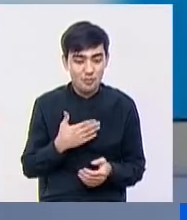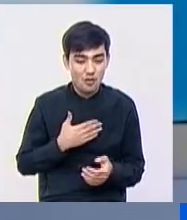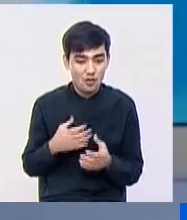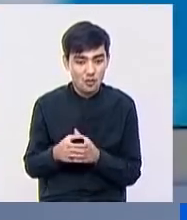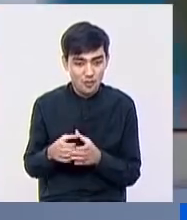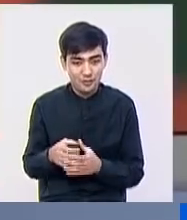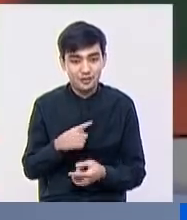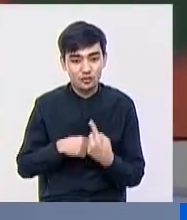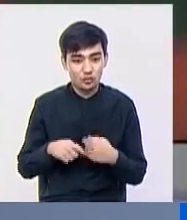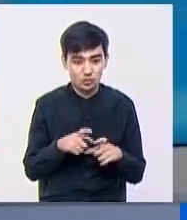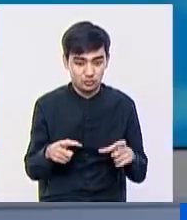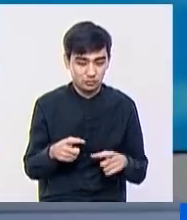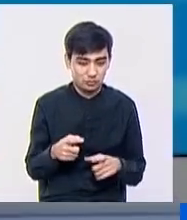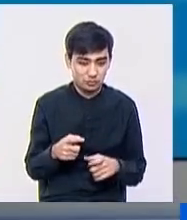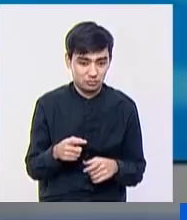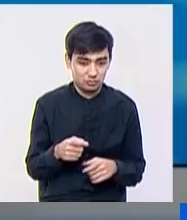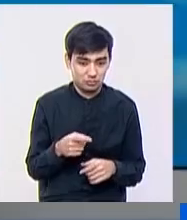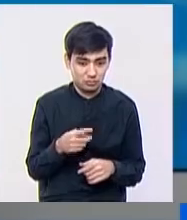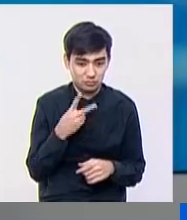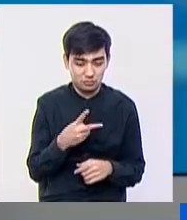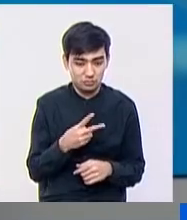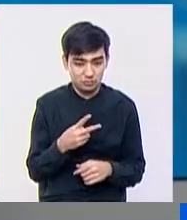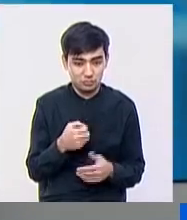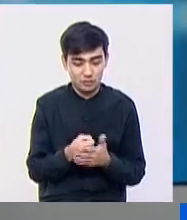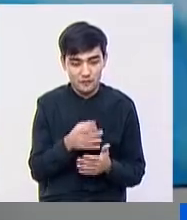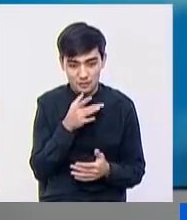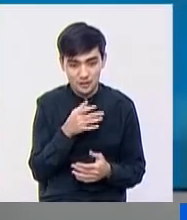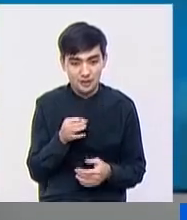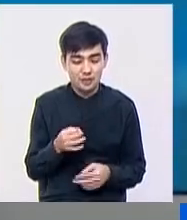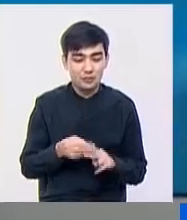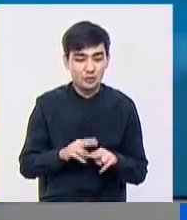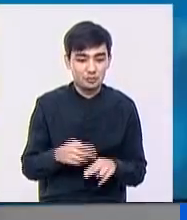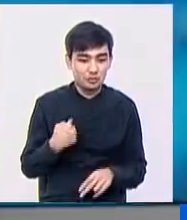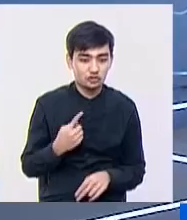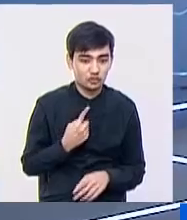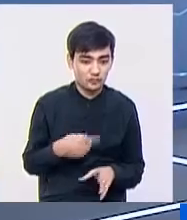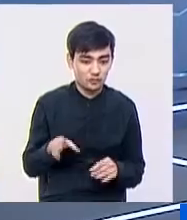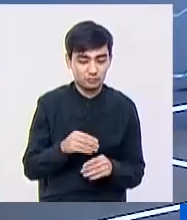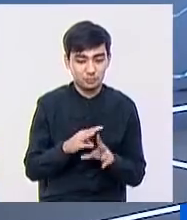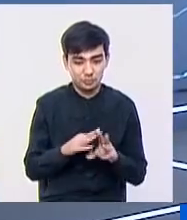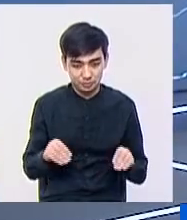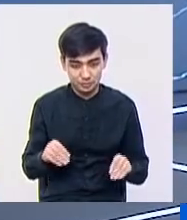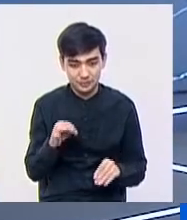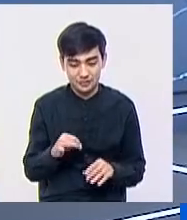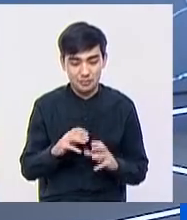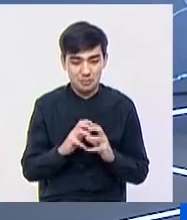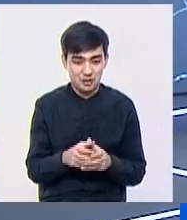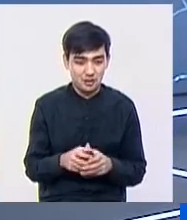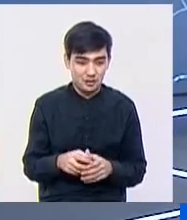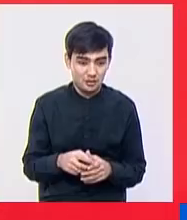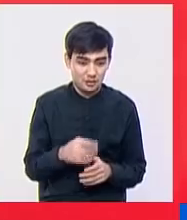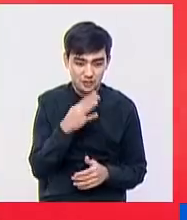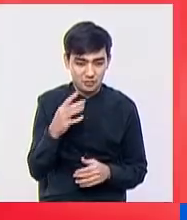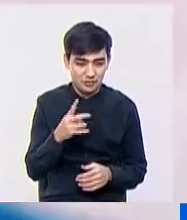команды, наших людей, ну, это, конечно же, до поры до времени. Поэтому мы ждем все стабилизации и мирного неба над